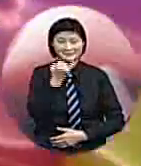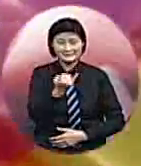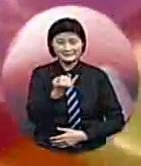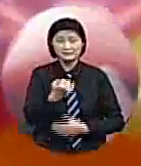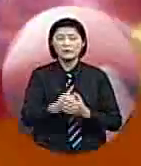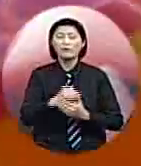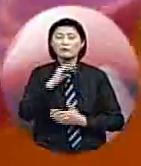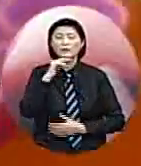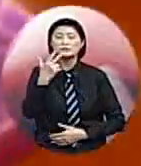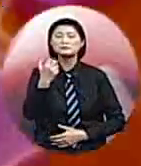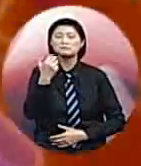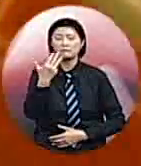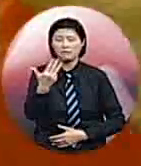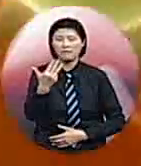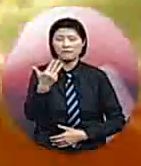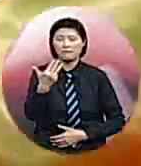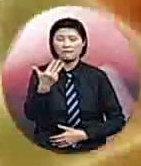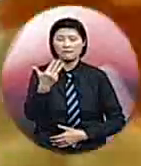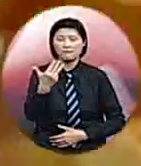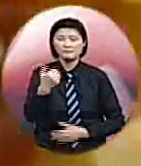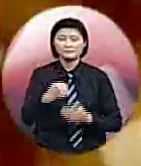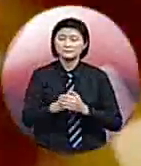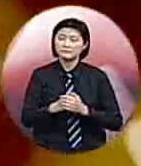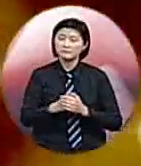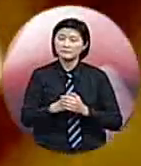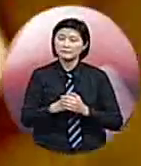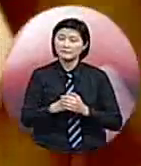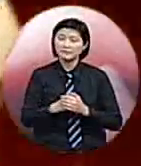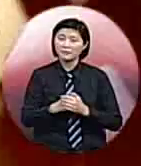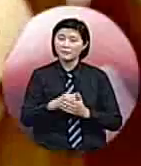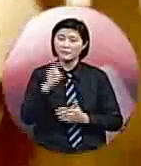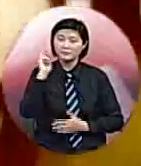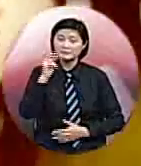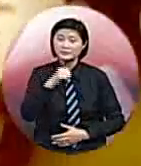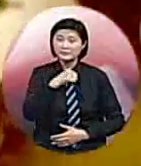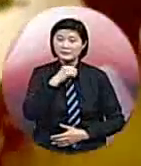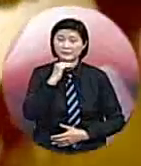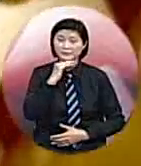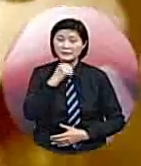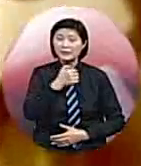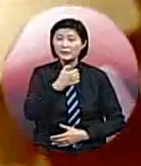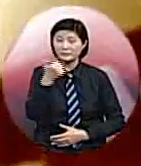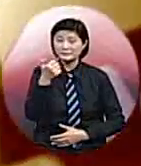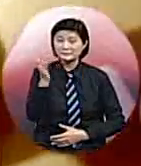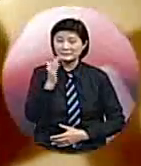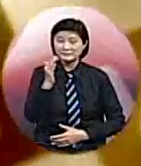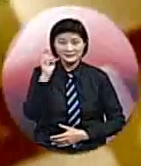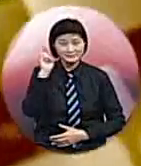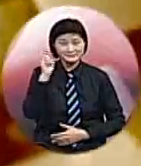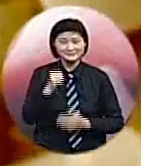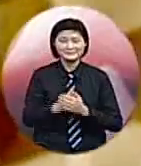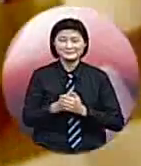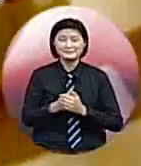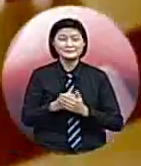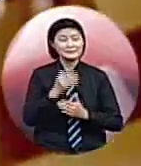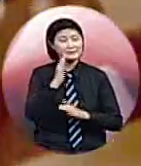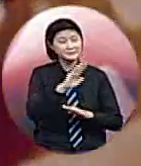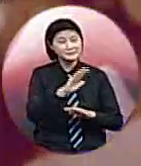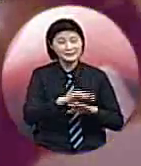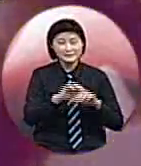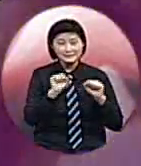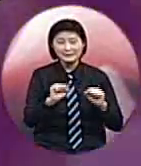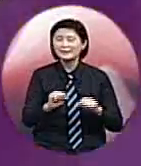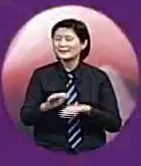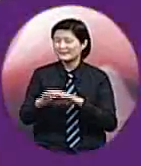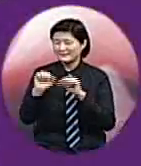어머니가 78세신데 또 한 50세도 안 들은 보이는 목소리일 거야 아마. 네 불러볼게요. 네. 네. 어머니